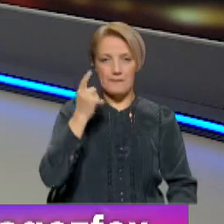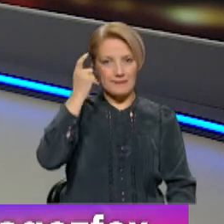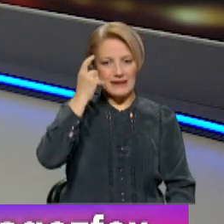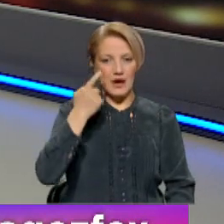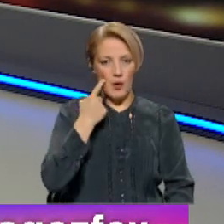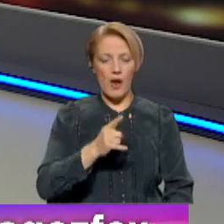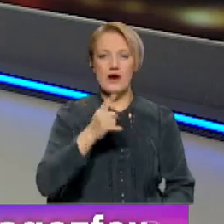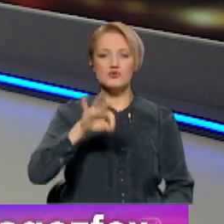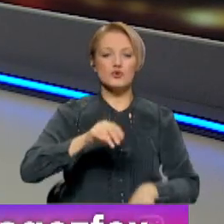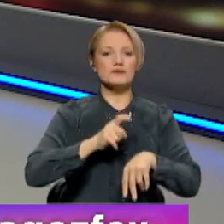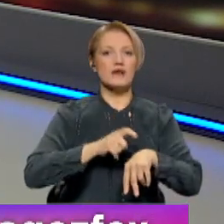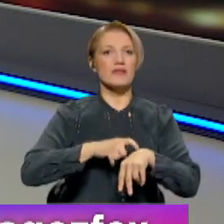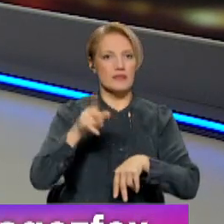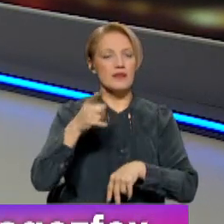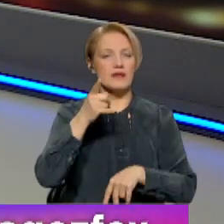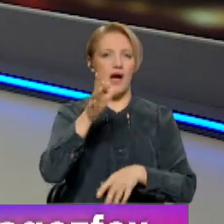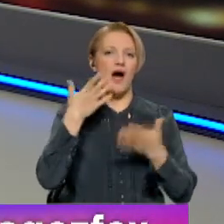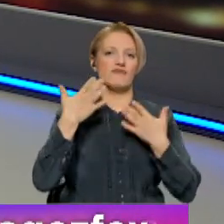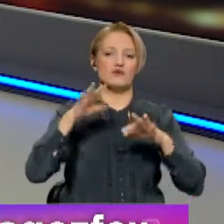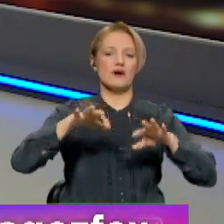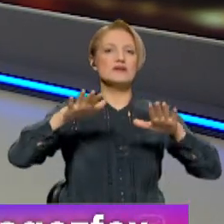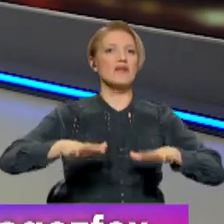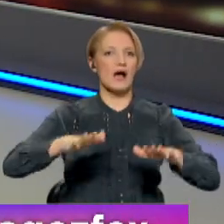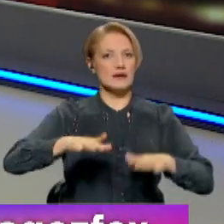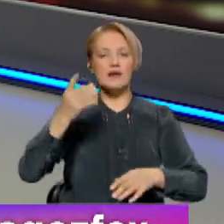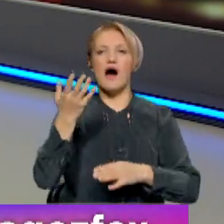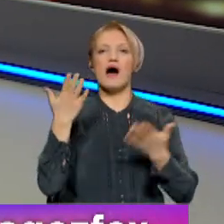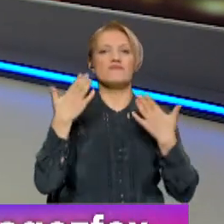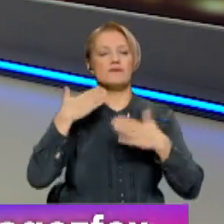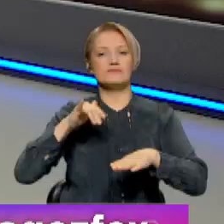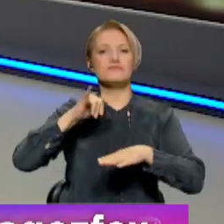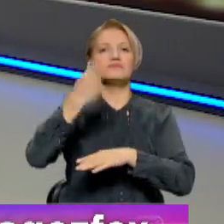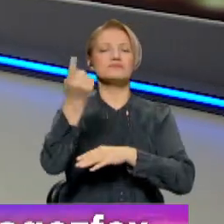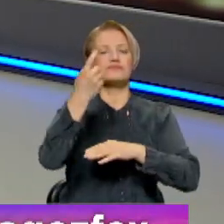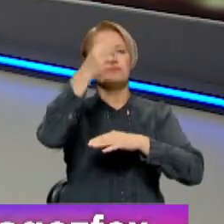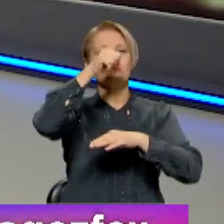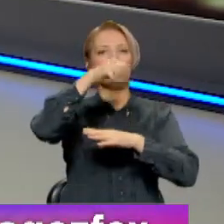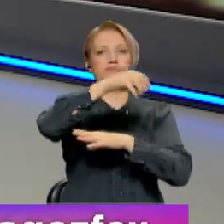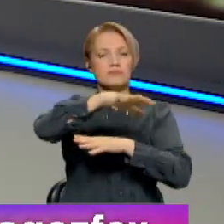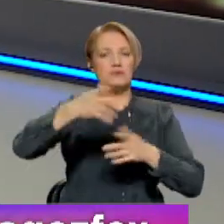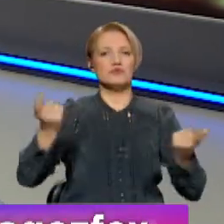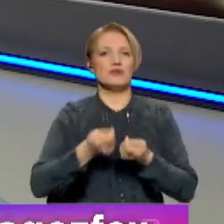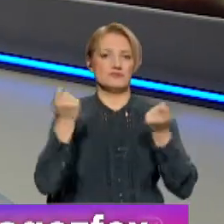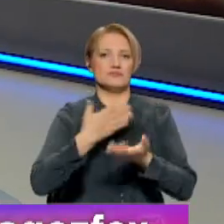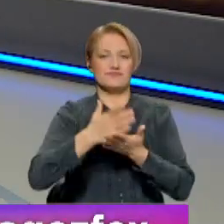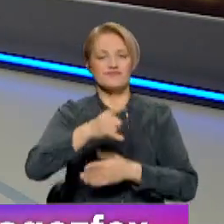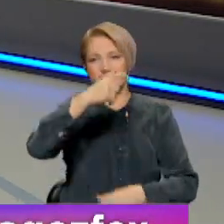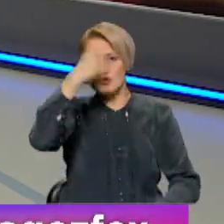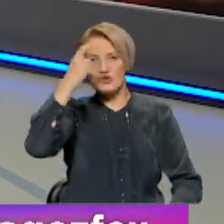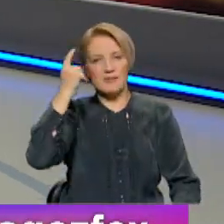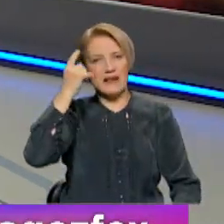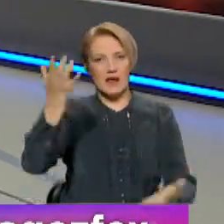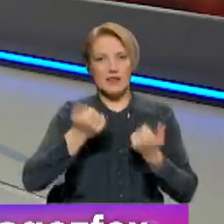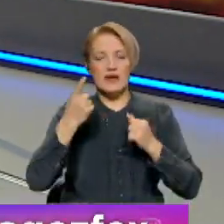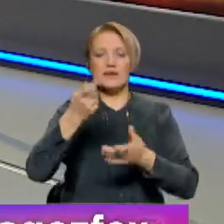saat itibariyle havanın sakin olduğu ve havadan söndürme çalışmalarının da başladığı yönünde. Marmaris'e gideceğiz, oradan sıcağı sıcağına bilgiler alacağız.